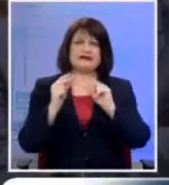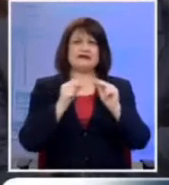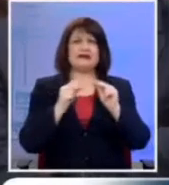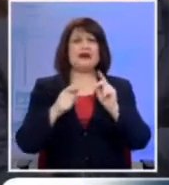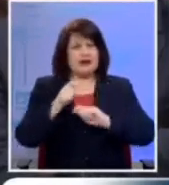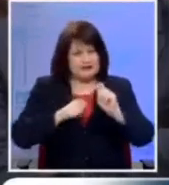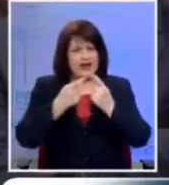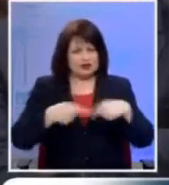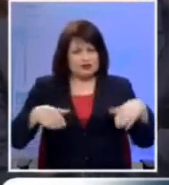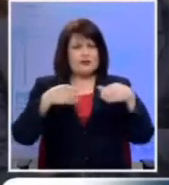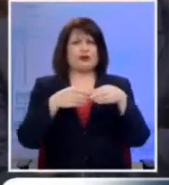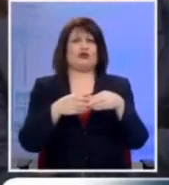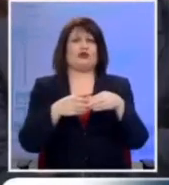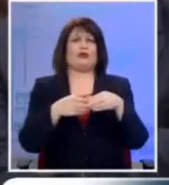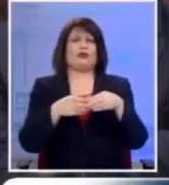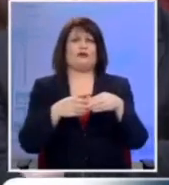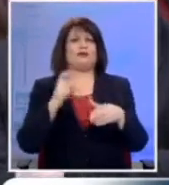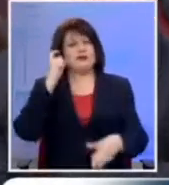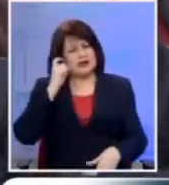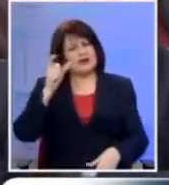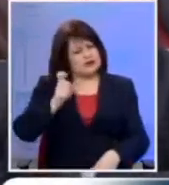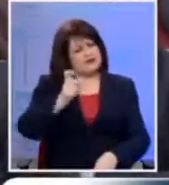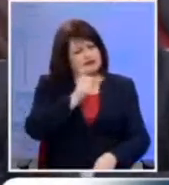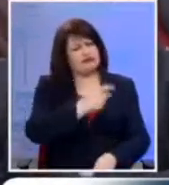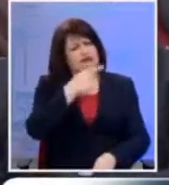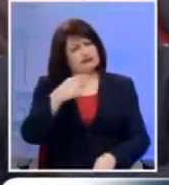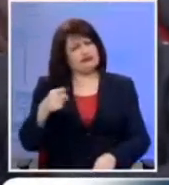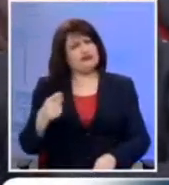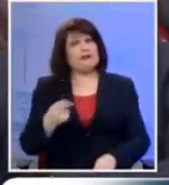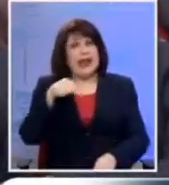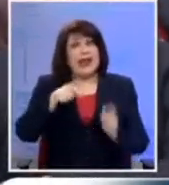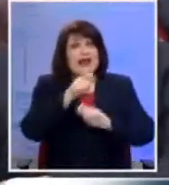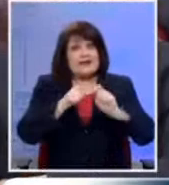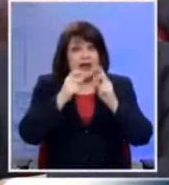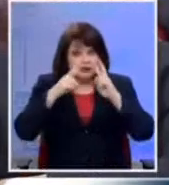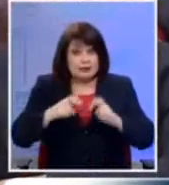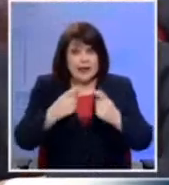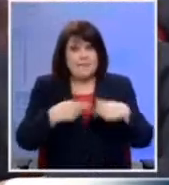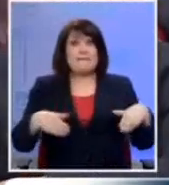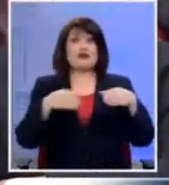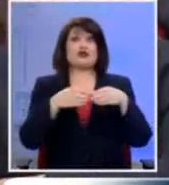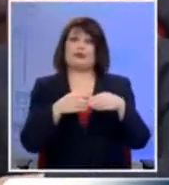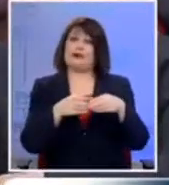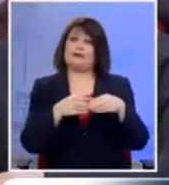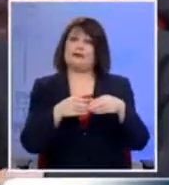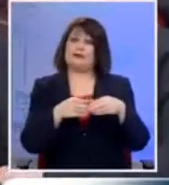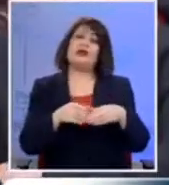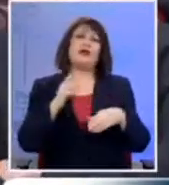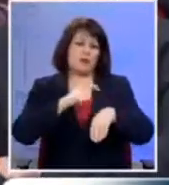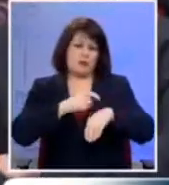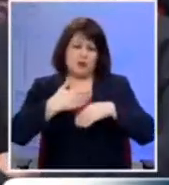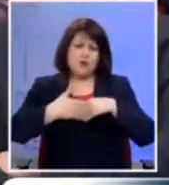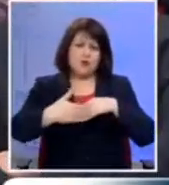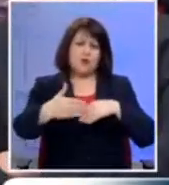μιας εξεταστικής επιτροπής, το καθένα με το σκεπτικό του. Και θα είχαμε όλο το χρόνο η επιτροπή αυτή